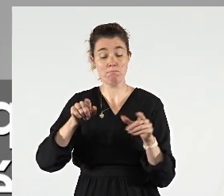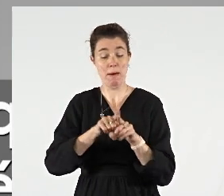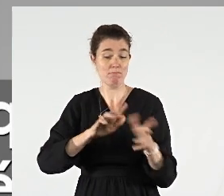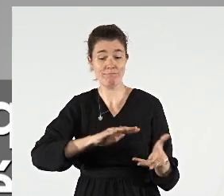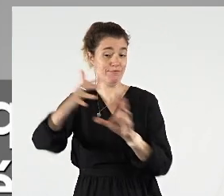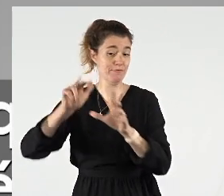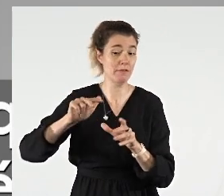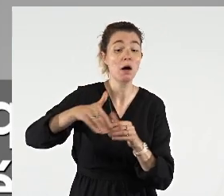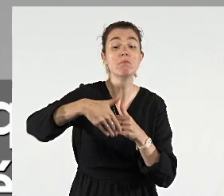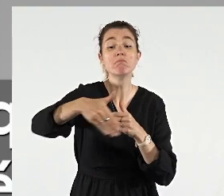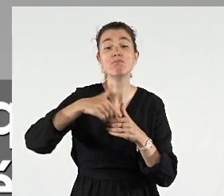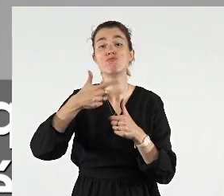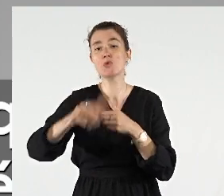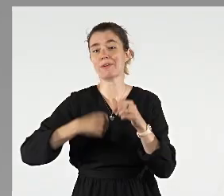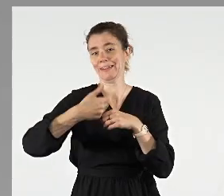cours des prochaines années.